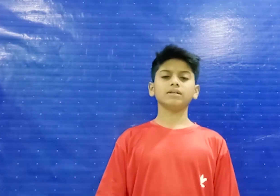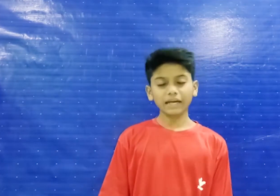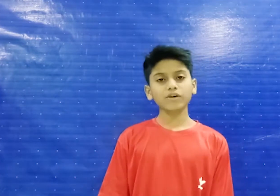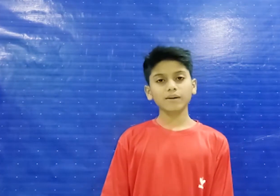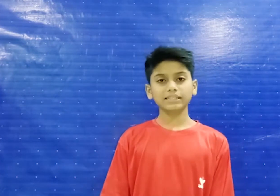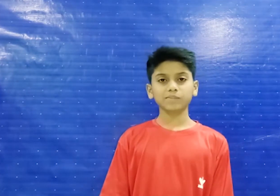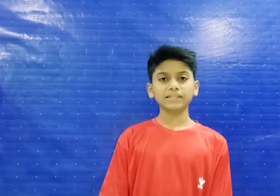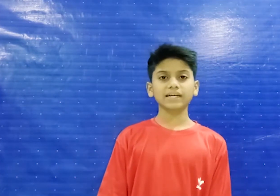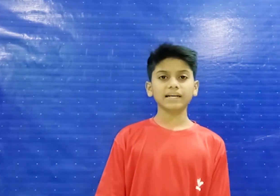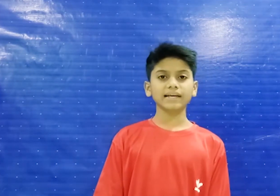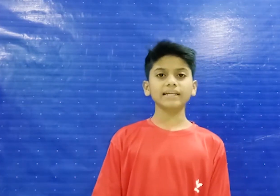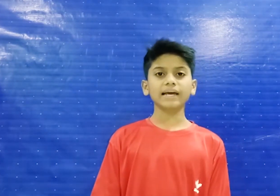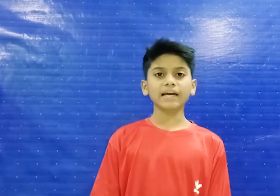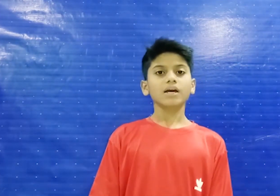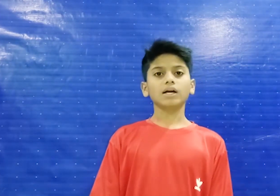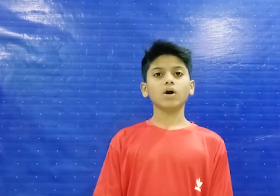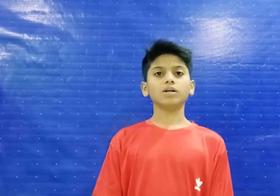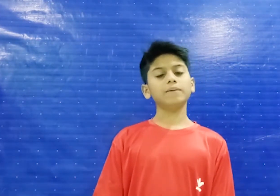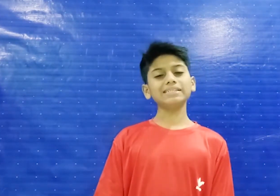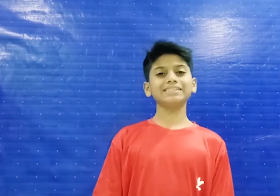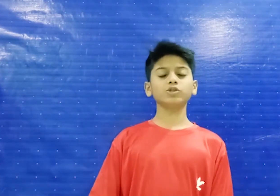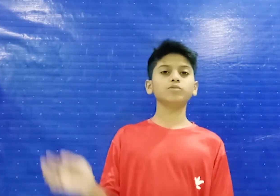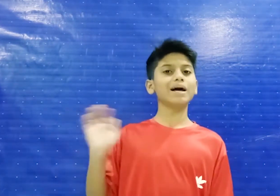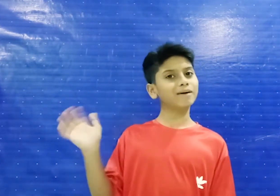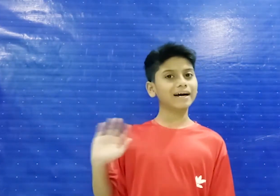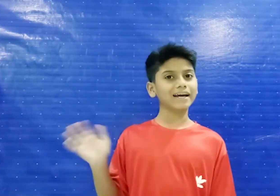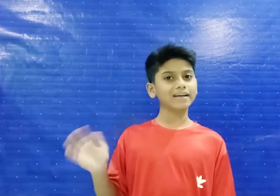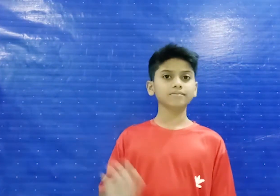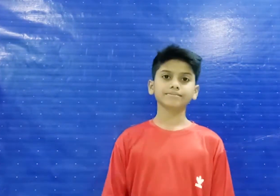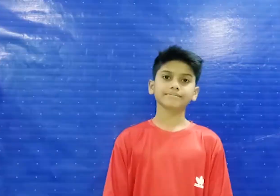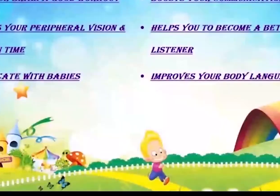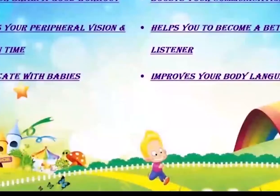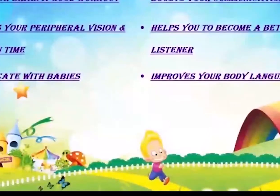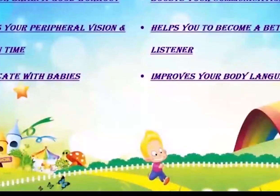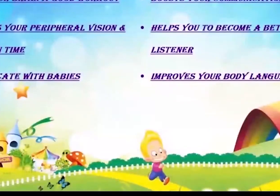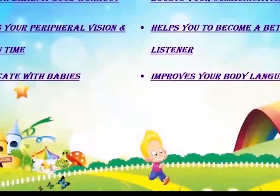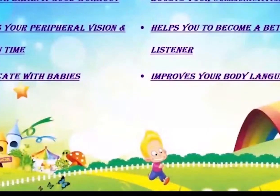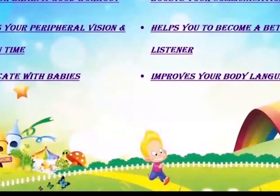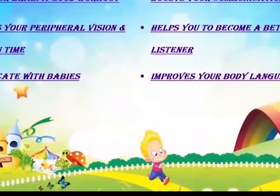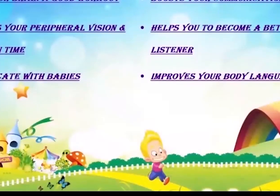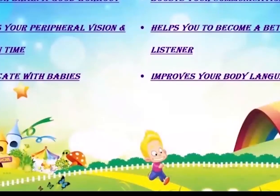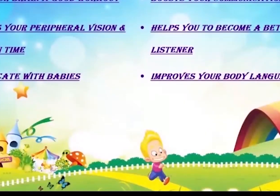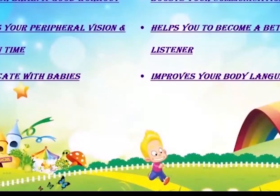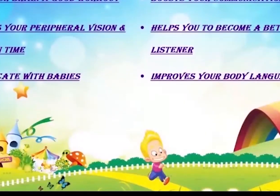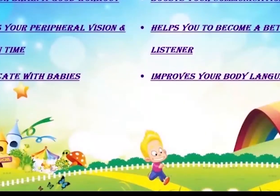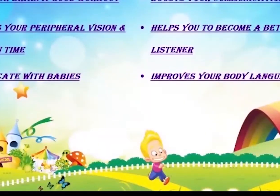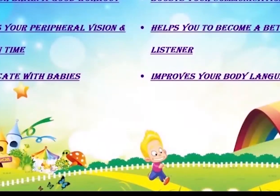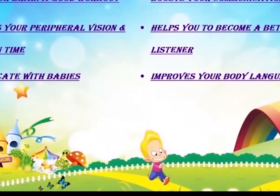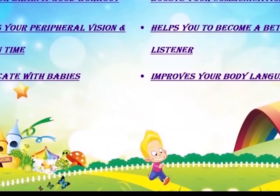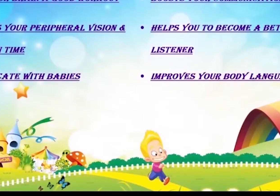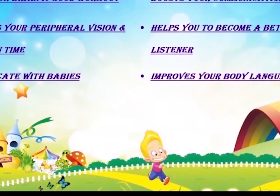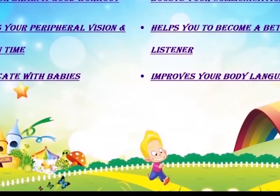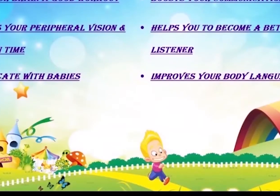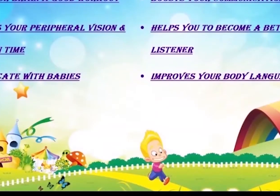आमेन। थैंक यू हमारे साथ प्रार्थना करने के लिए। गॉड ब्लेस यू। बाय बाय। हेलो फ्रेंड्स, कैसे